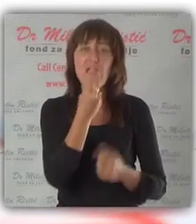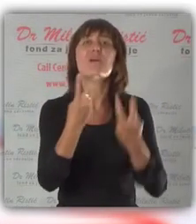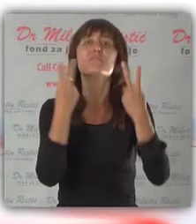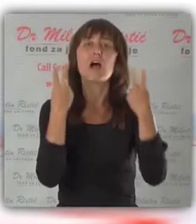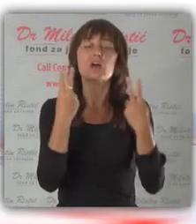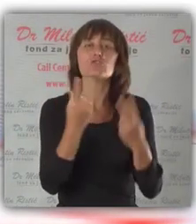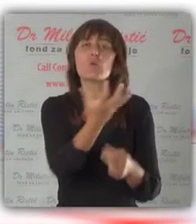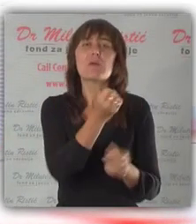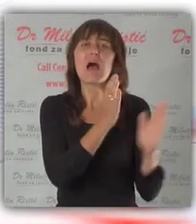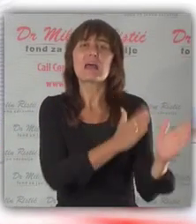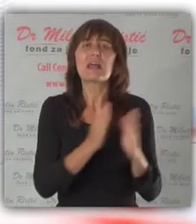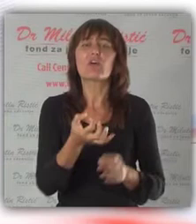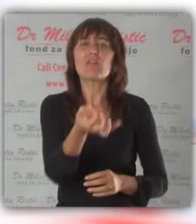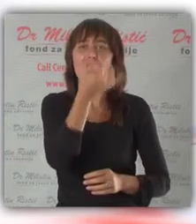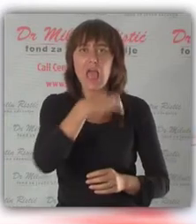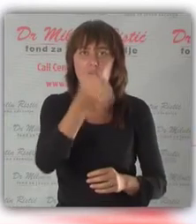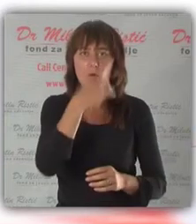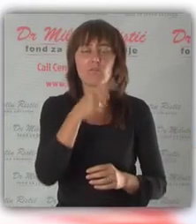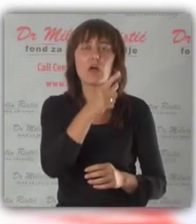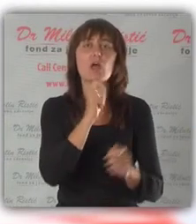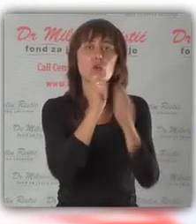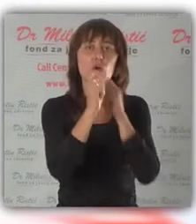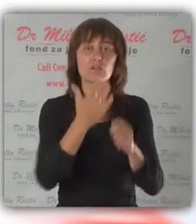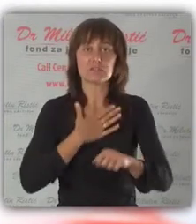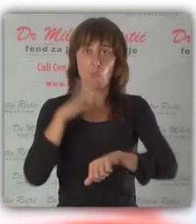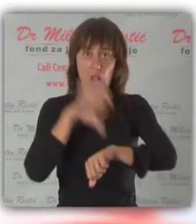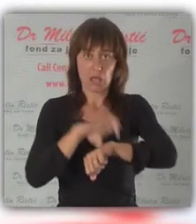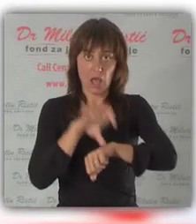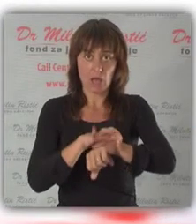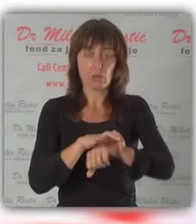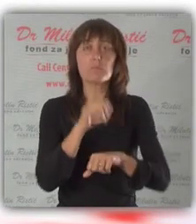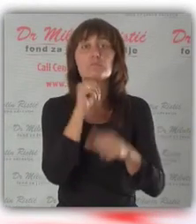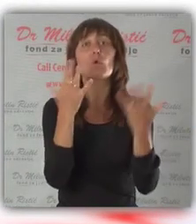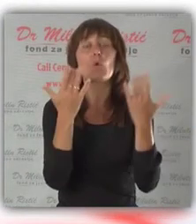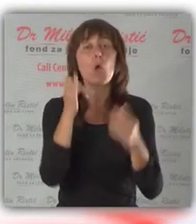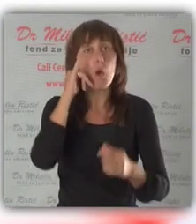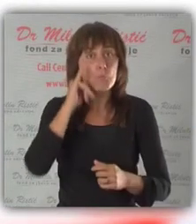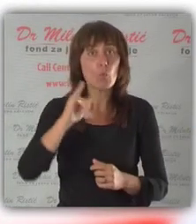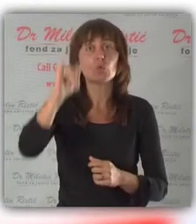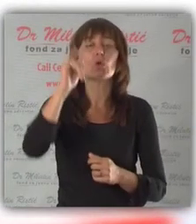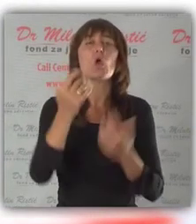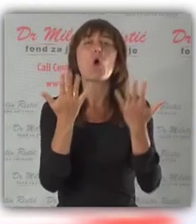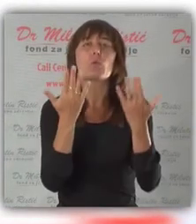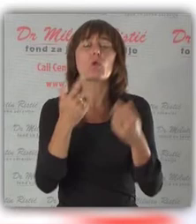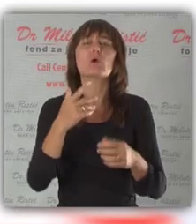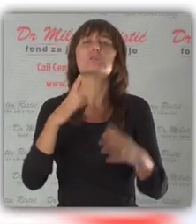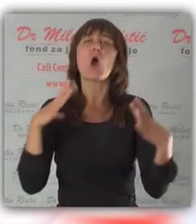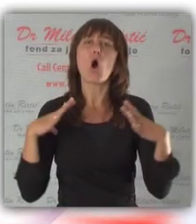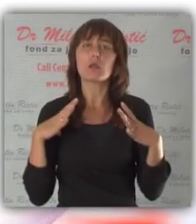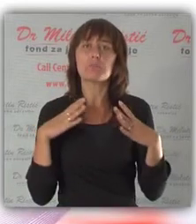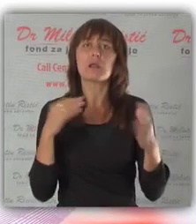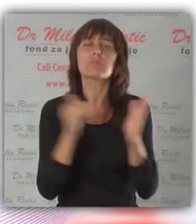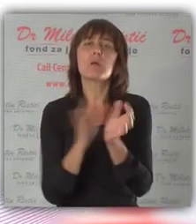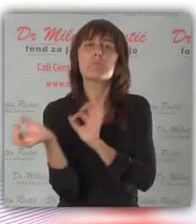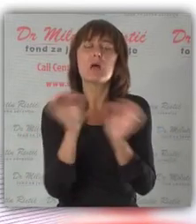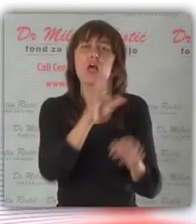ishrane, važno je uzimati redovno lekove u dogovoru sa svojim lekarom i ukoliko putujete i ukoliko ste na